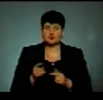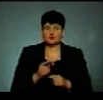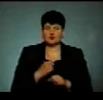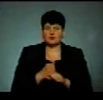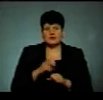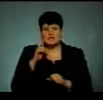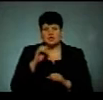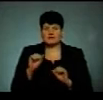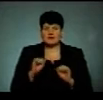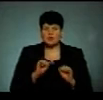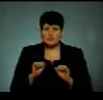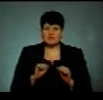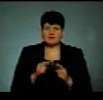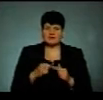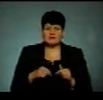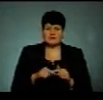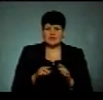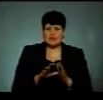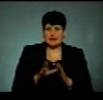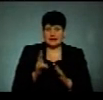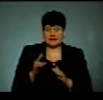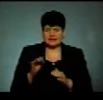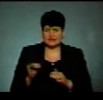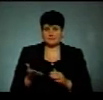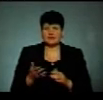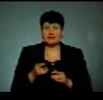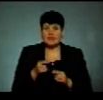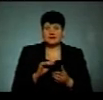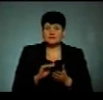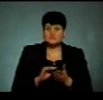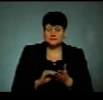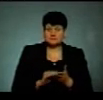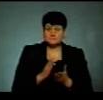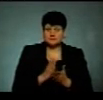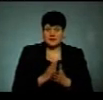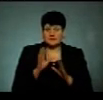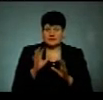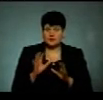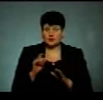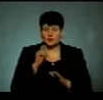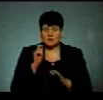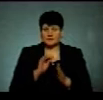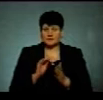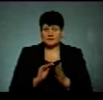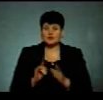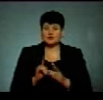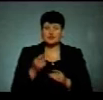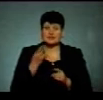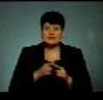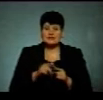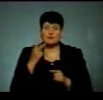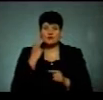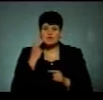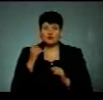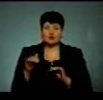державне регулювання в сфері енергетики та комунальних послуг, якою визначено, законом України визначено, що це є постійно діючий